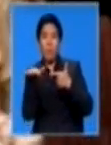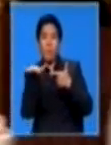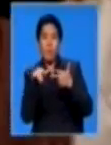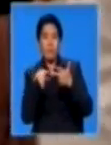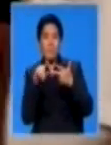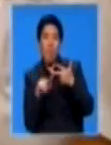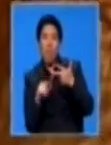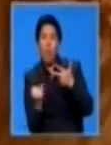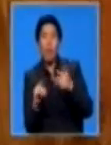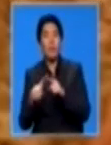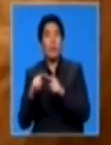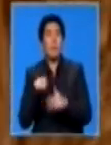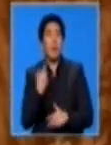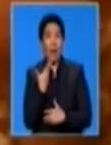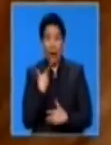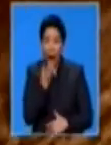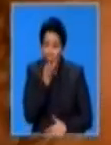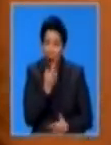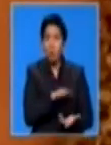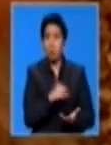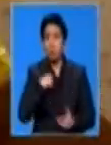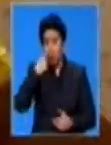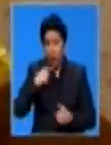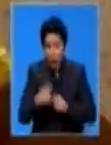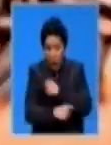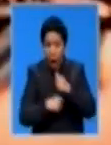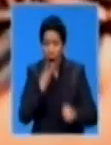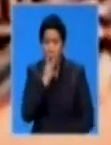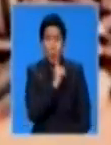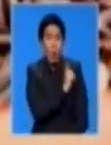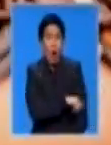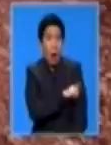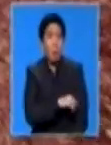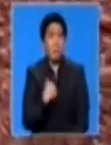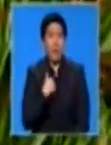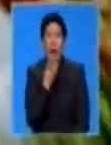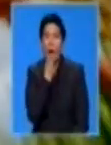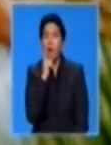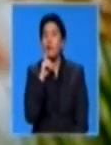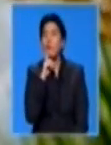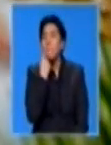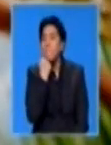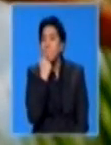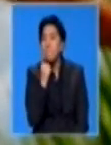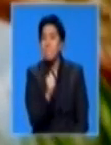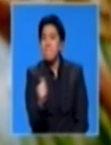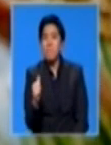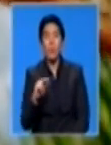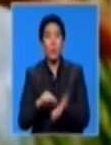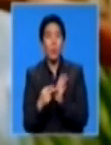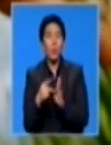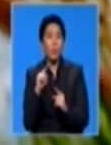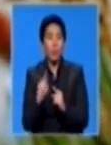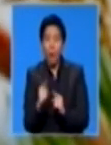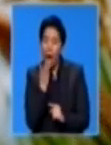ง3ระดับนะครับเช่นข้าวเราก็มีทั้งข้าวหอมมะลิข้าวขาวข้าวไรซ์เบอร์รี่ข้าวที่